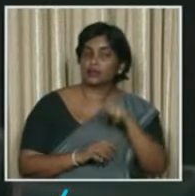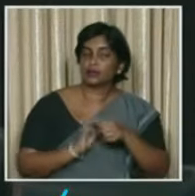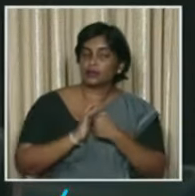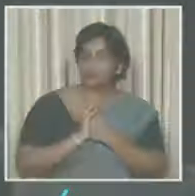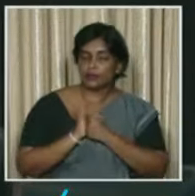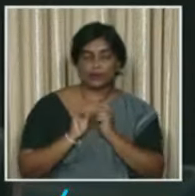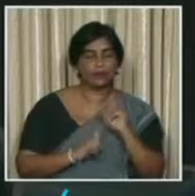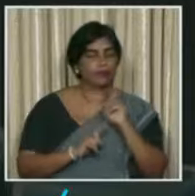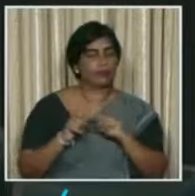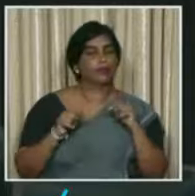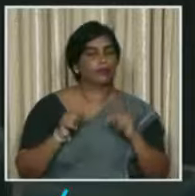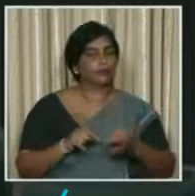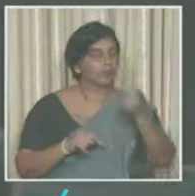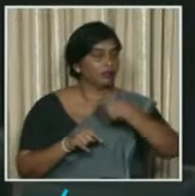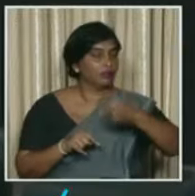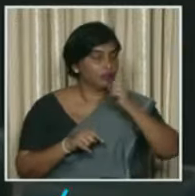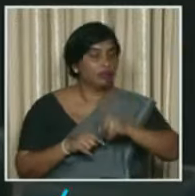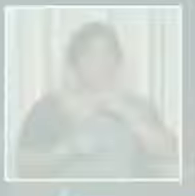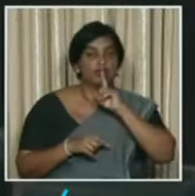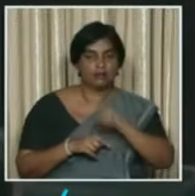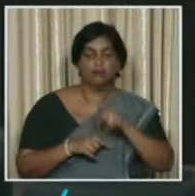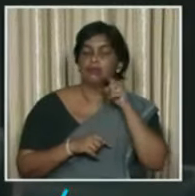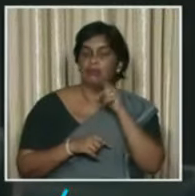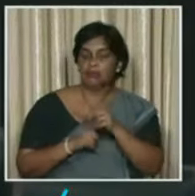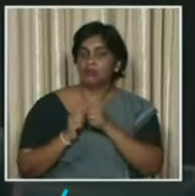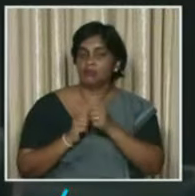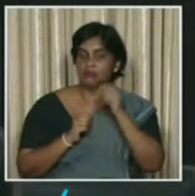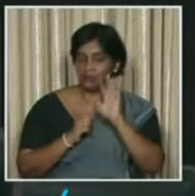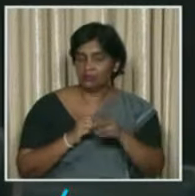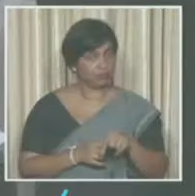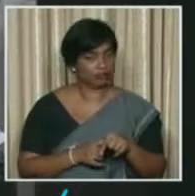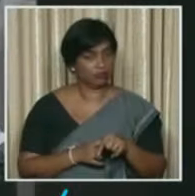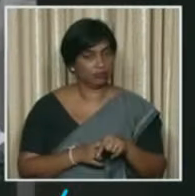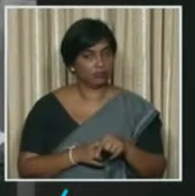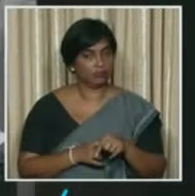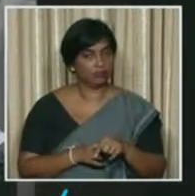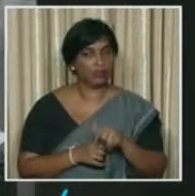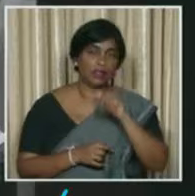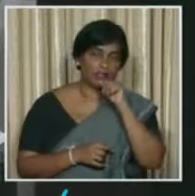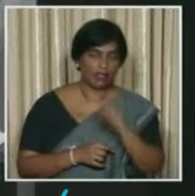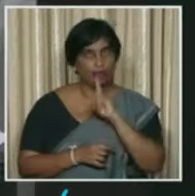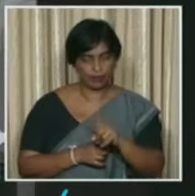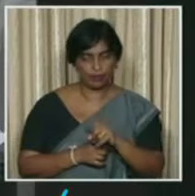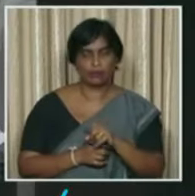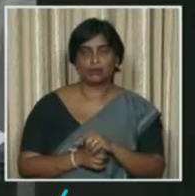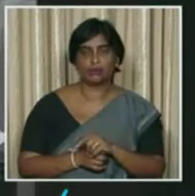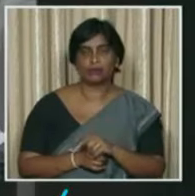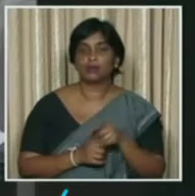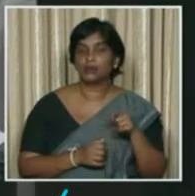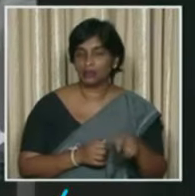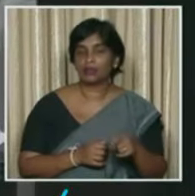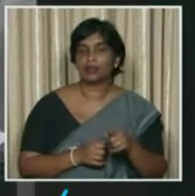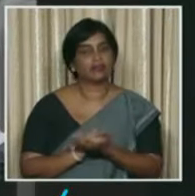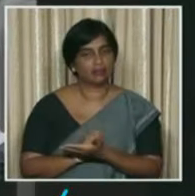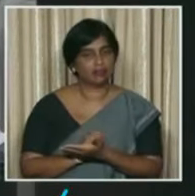උත්තරීතර සභාවේ ඒකමතික ඉල්ලීම ඔබතුමා ඉටු කරයි කියන ඉල්ලීමත් කරමින් ඇත්තම කතා කරනවා නම් මේ නැටුවේ